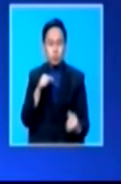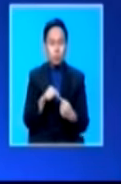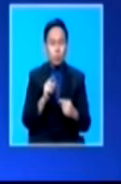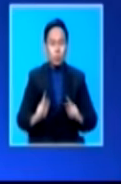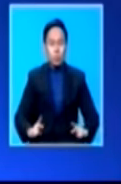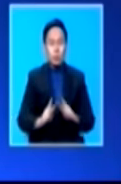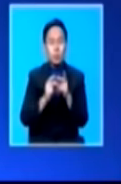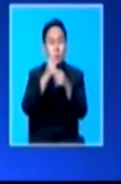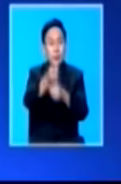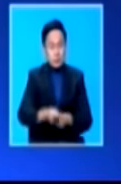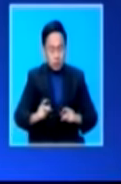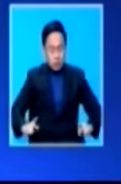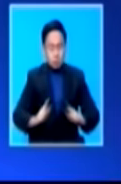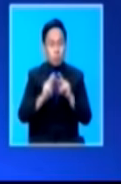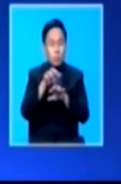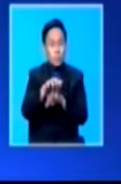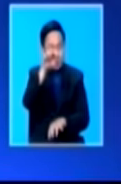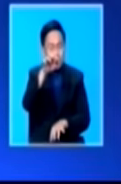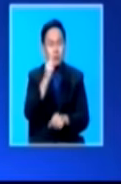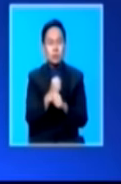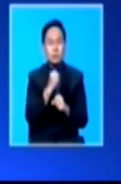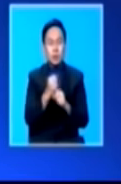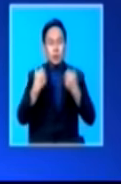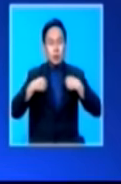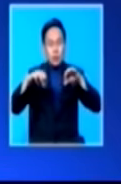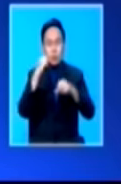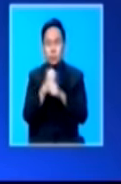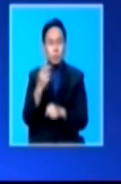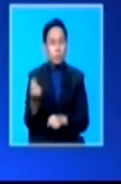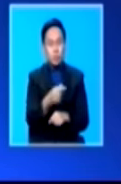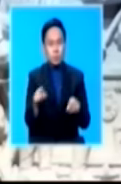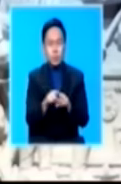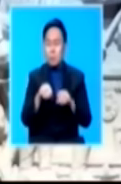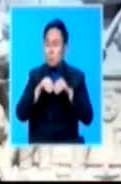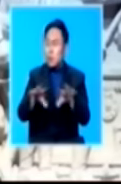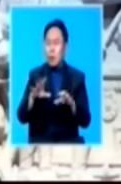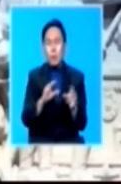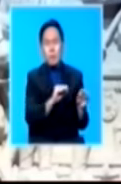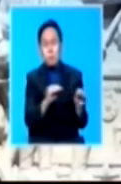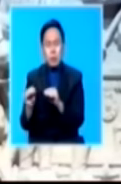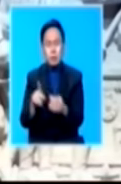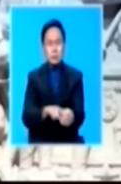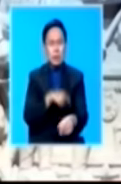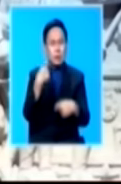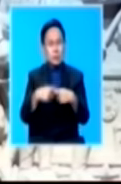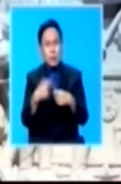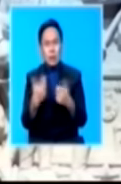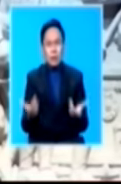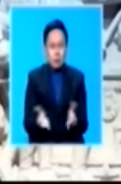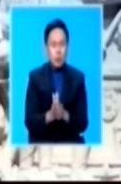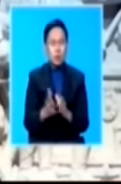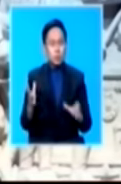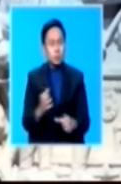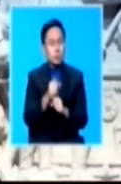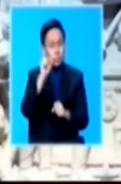ษตรกระทรวงมหาดไทยนะก็ข้าการก็ทำให้เร็วนะครับไม่งั้นประกาศไปแล้วอะไรก็ใช้ยากนะก็ต้องเข้าใจระบบราช